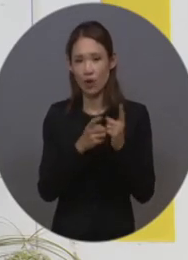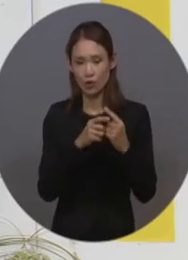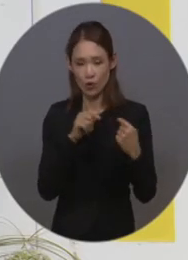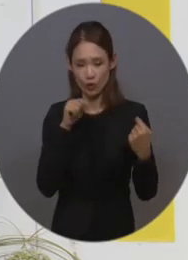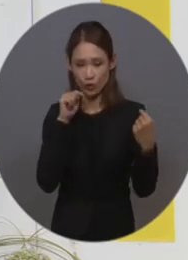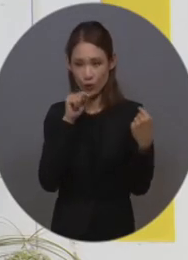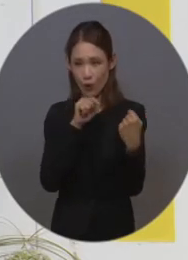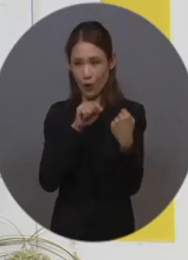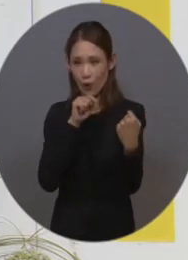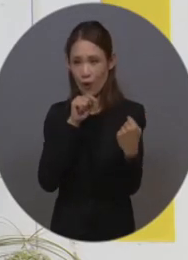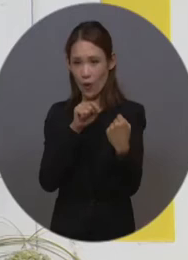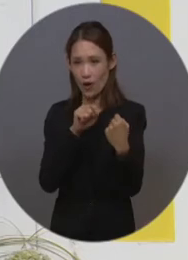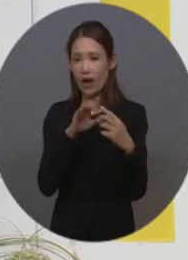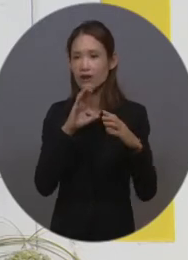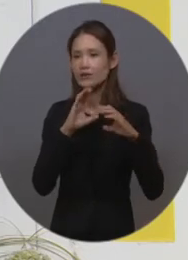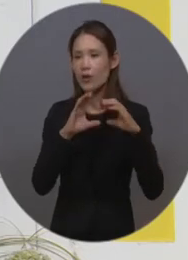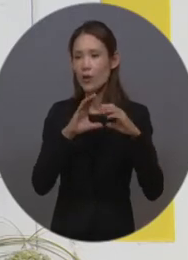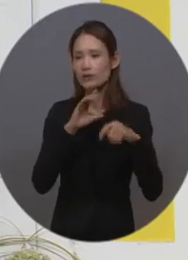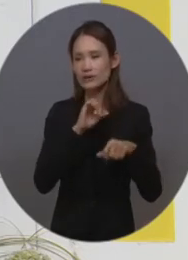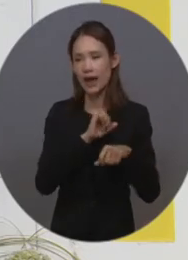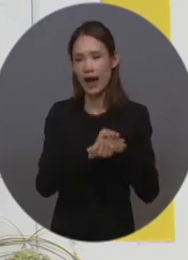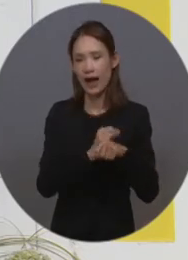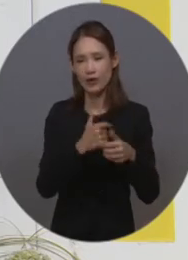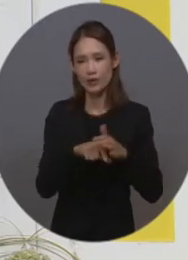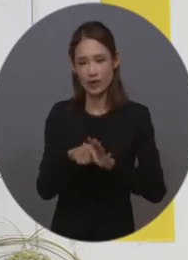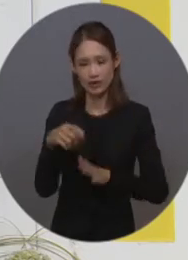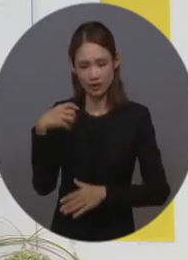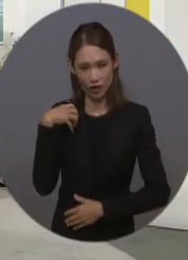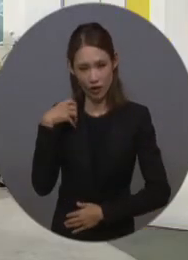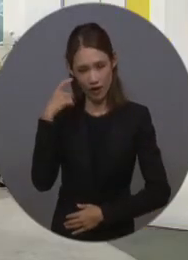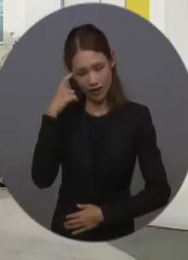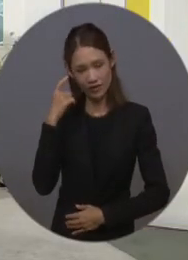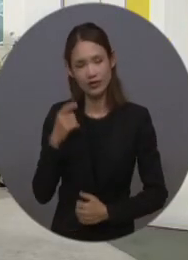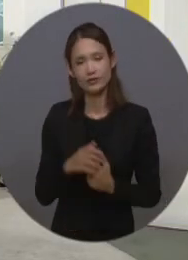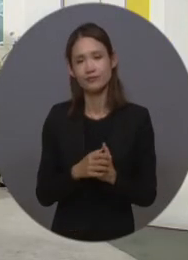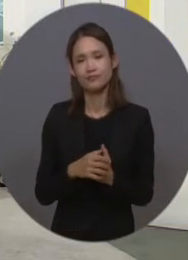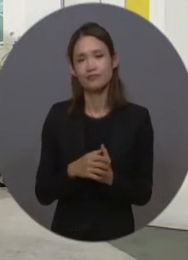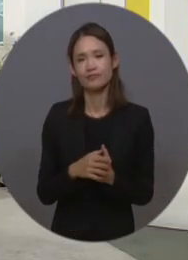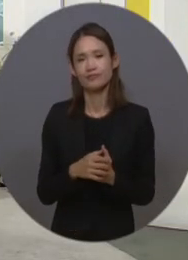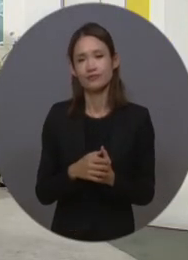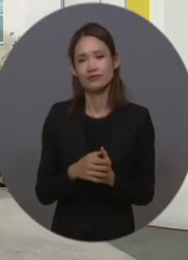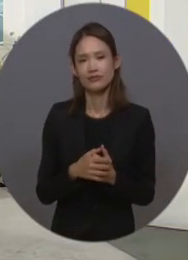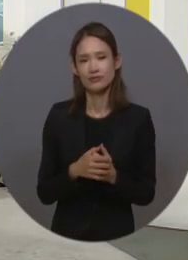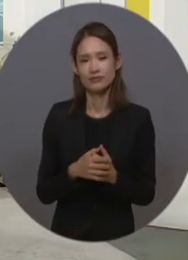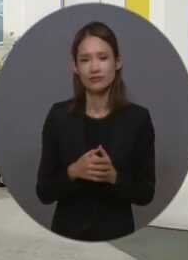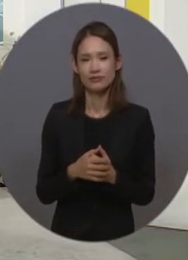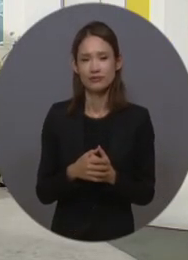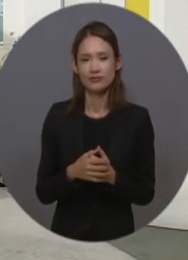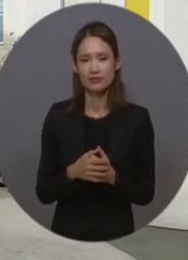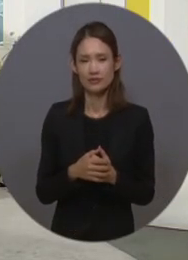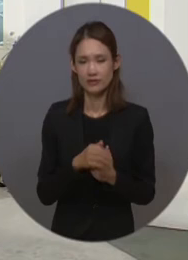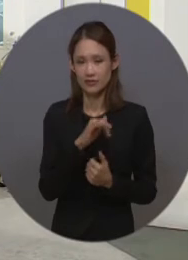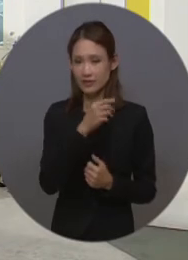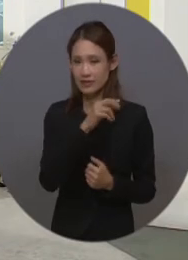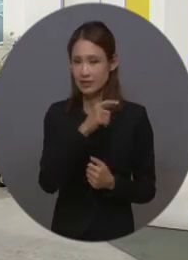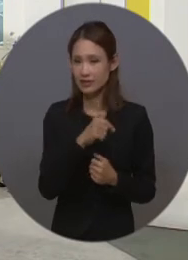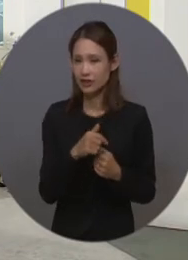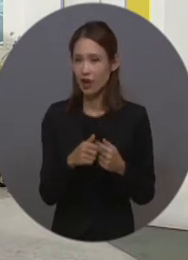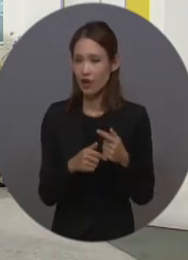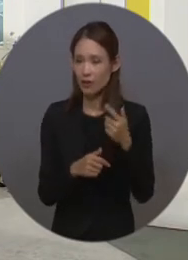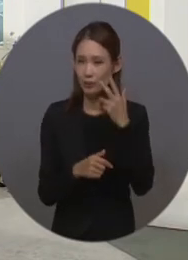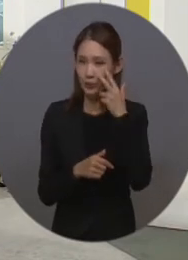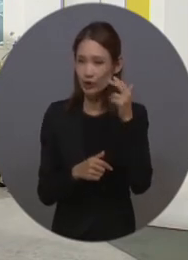수 있는 네. 그 역할을 해야 되겠다 이렇게 생각한 거죠. 아, 그래서 그때 이제 네. 그 일화가 있었군요. 네, 그래서 이제 클린턴